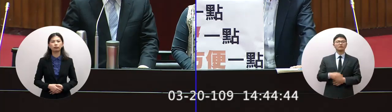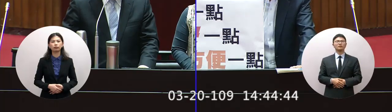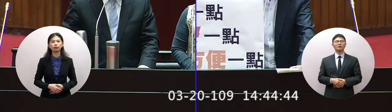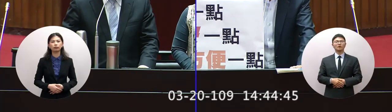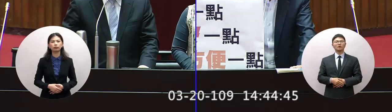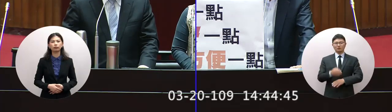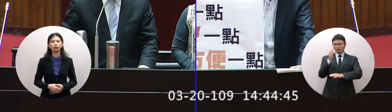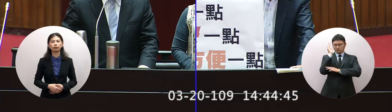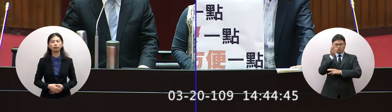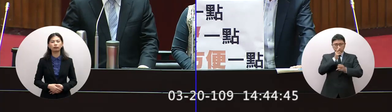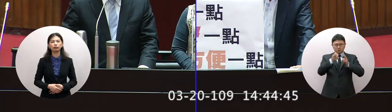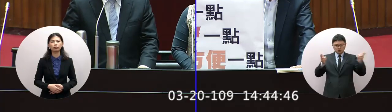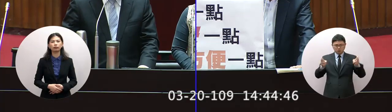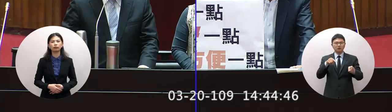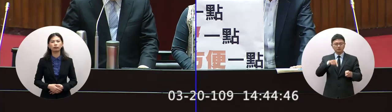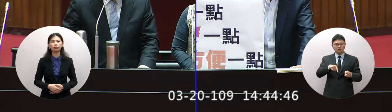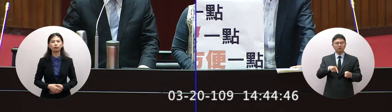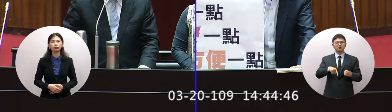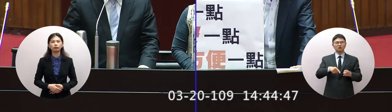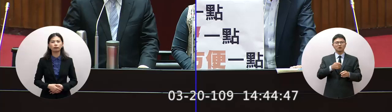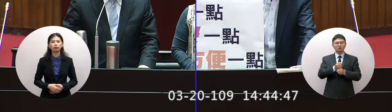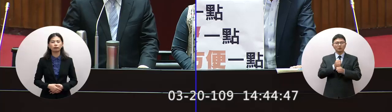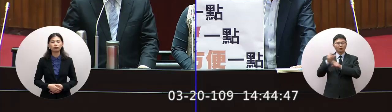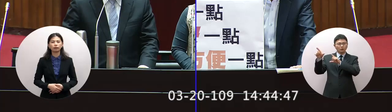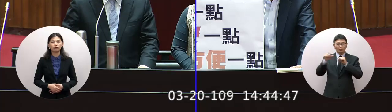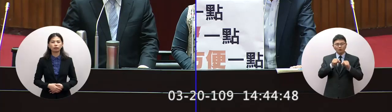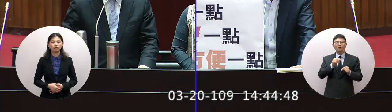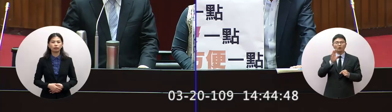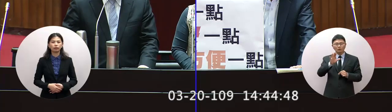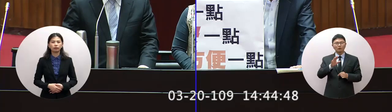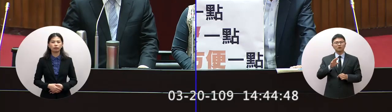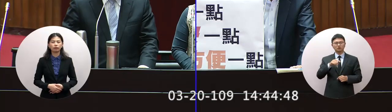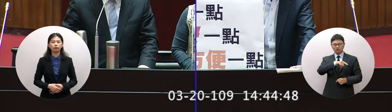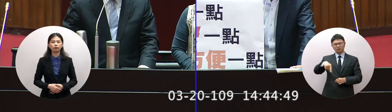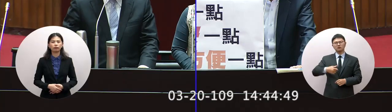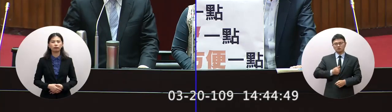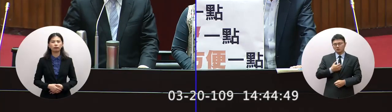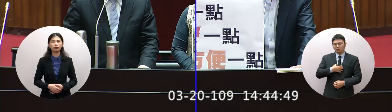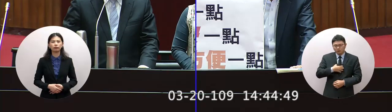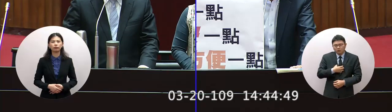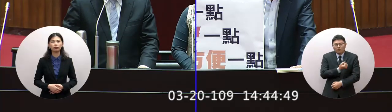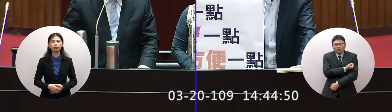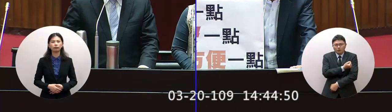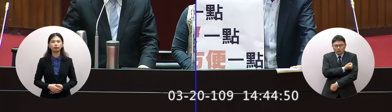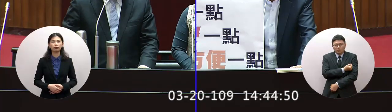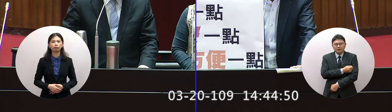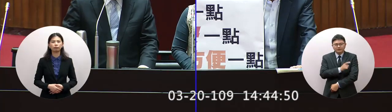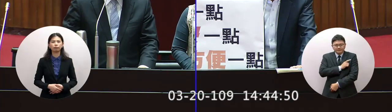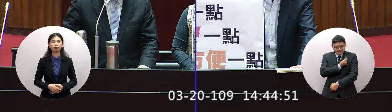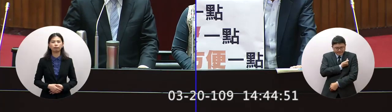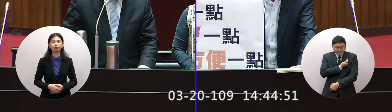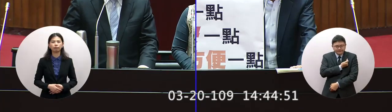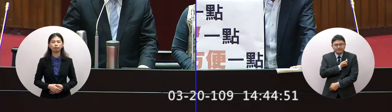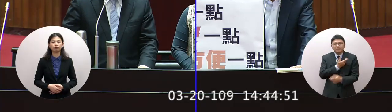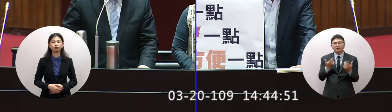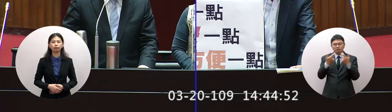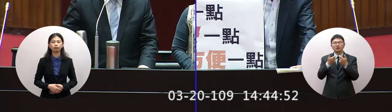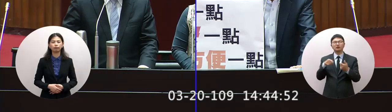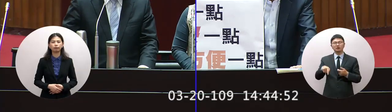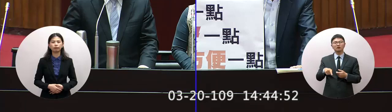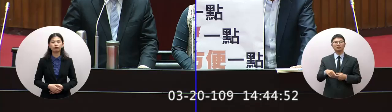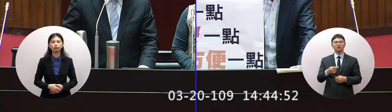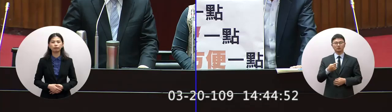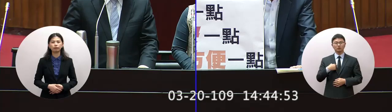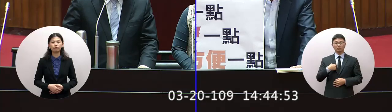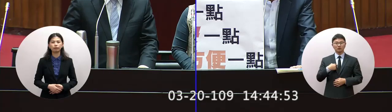彻下来当中，他们当然有遵守命令的义务。那事实上其实也很辛苦。的苦水可能都自己吞下来，所以我想说，就这个部